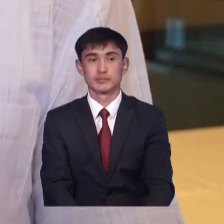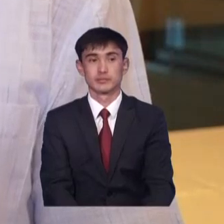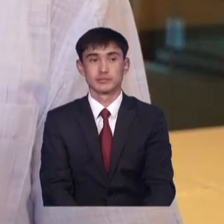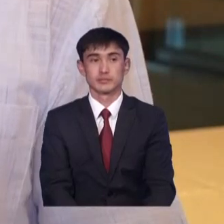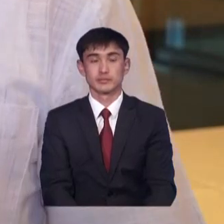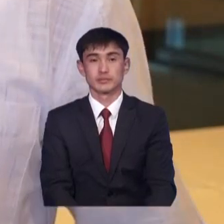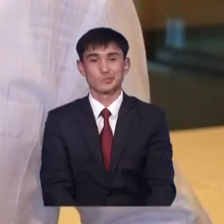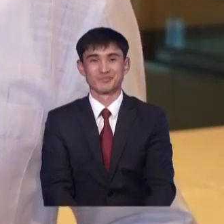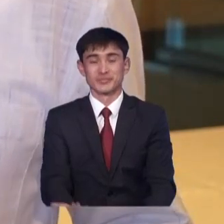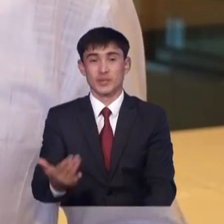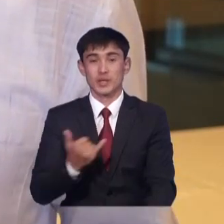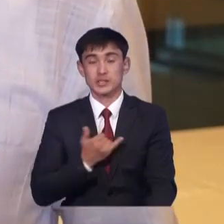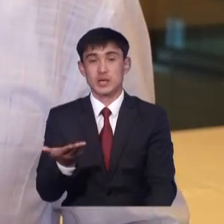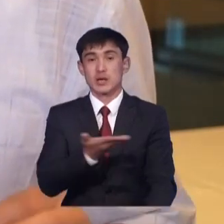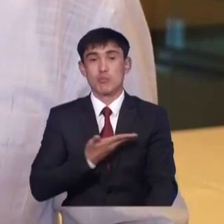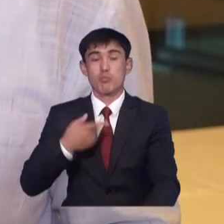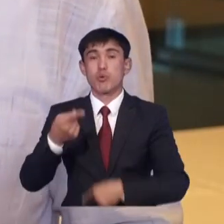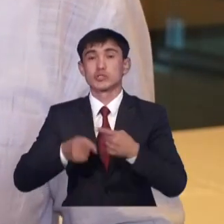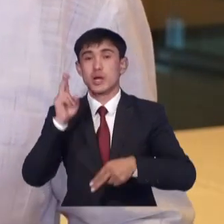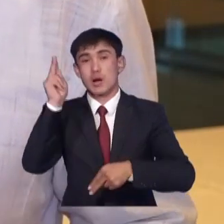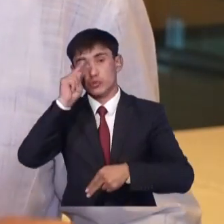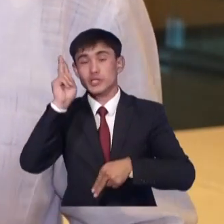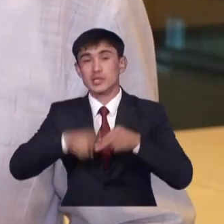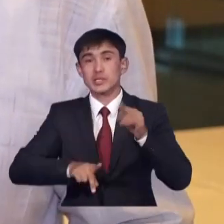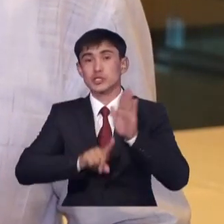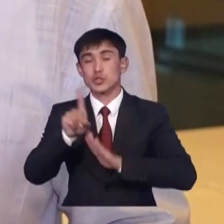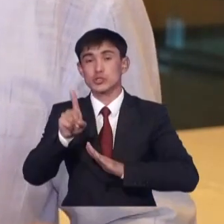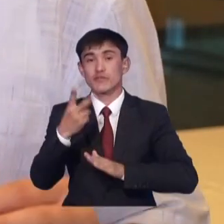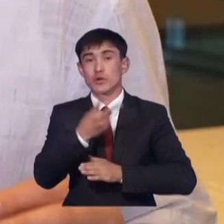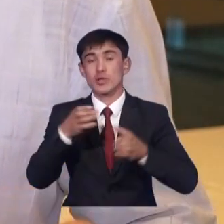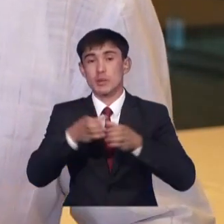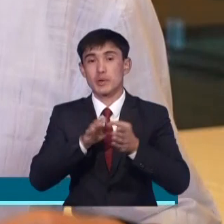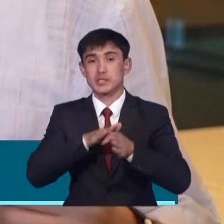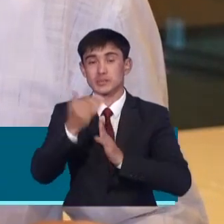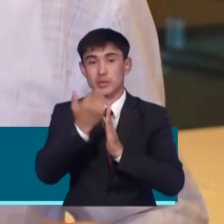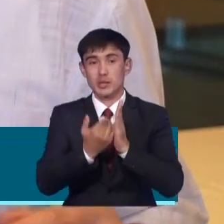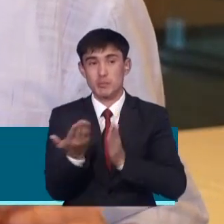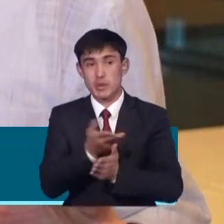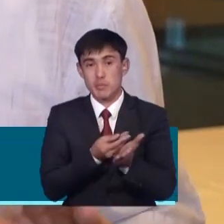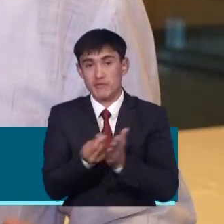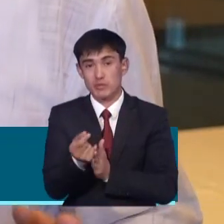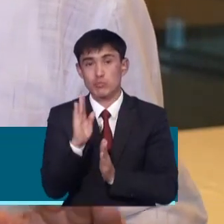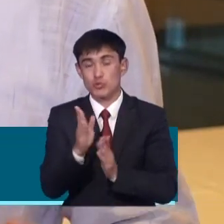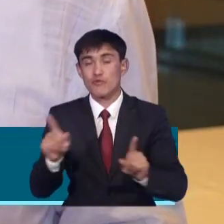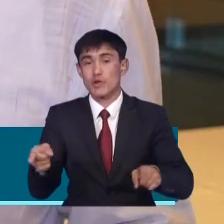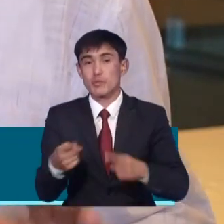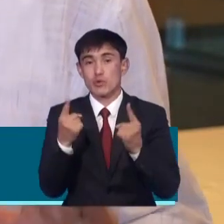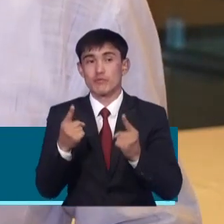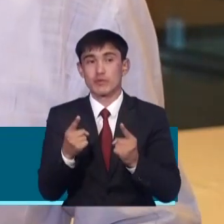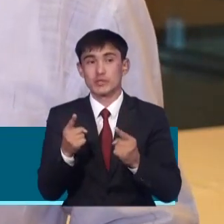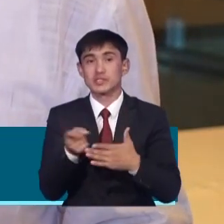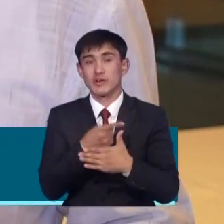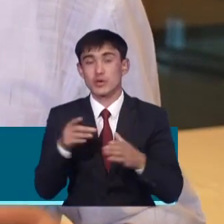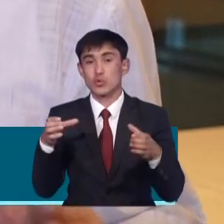У нас после обучения начнется второй этап реализации программы. Мы профинансируем, будут сформированы так называемые